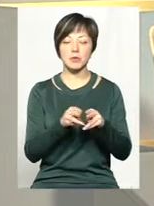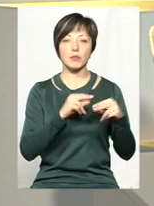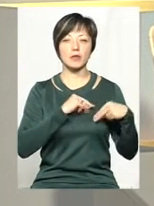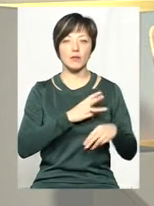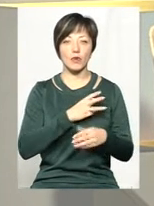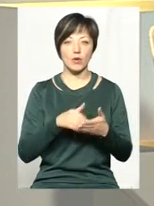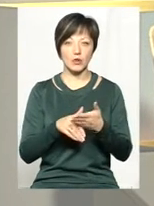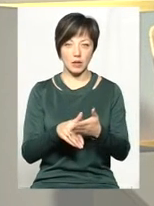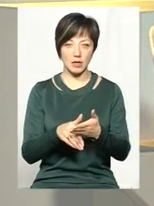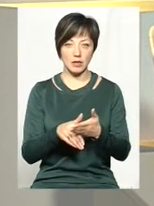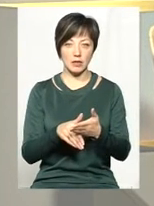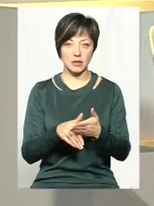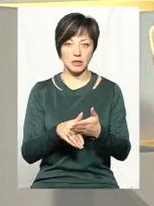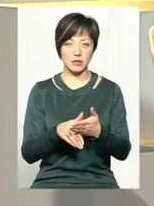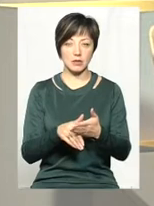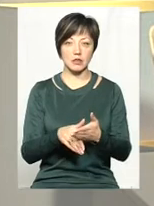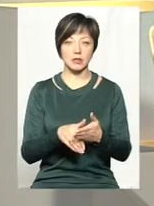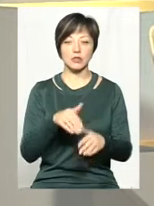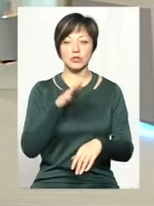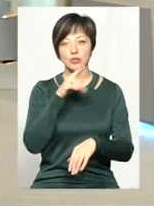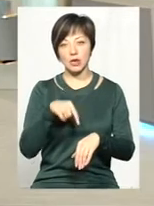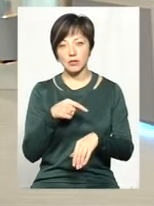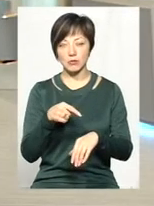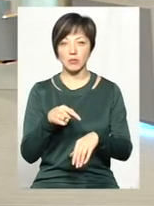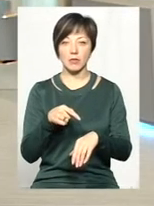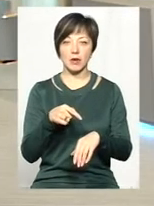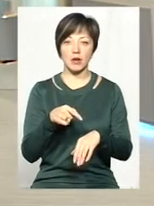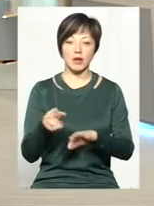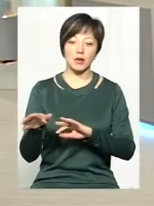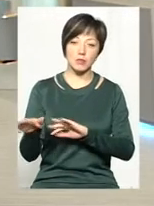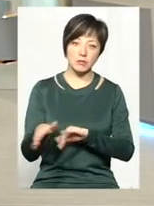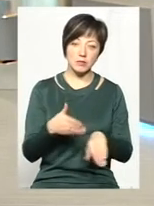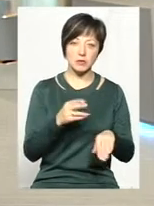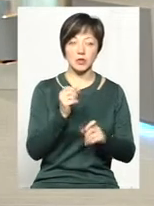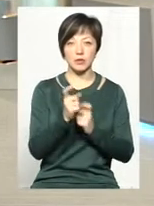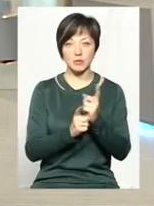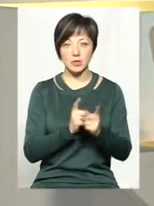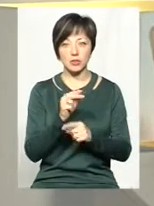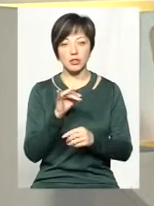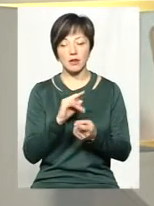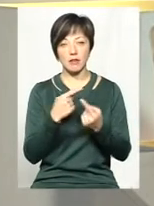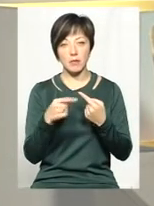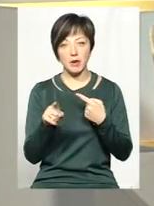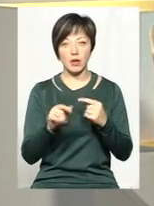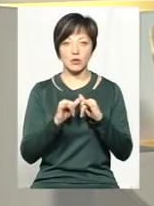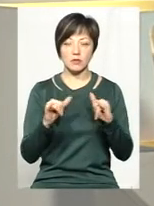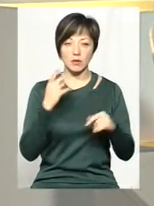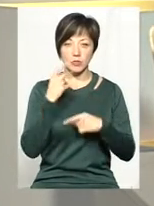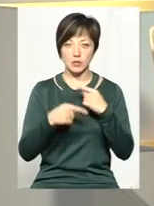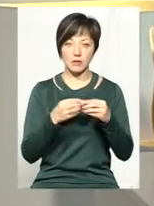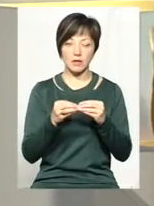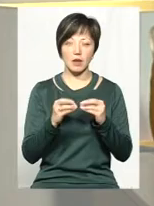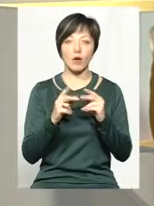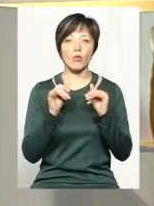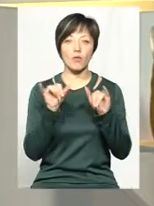співпрацюєте, от вони з часом відходять, приходять інші, чи навпаки, там розвиваються постійно одні і ті ж? Як